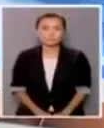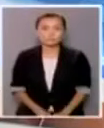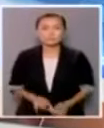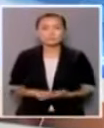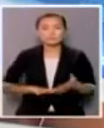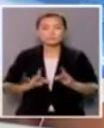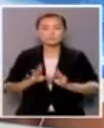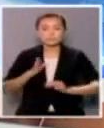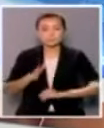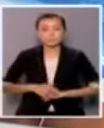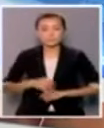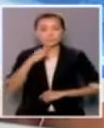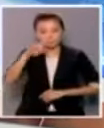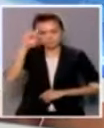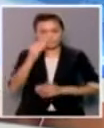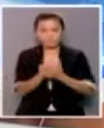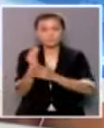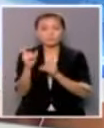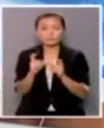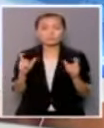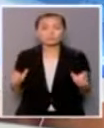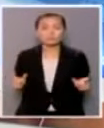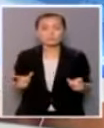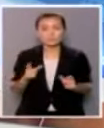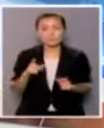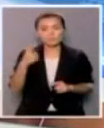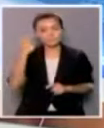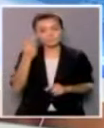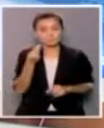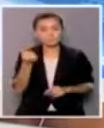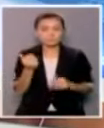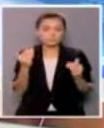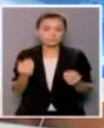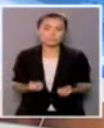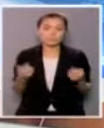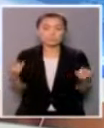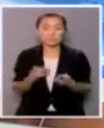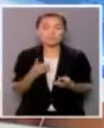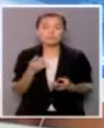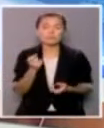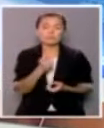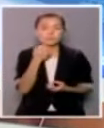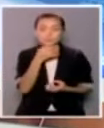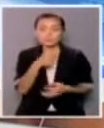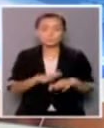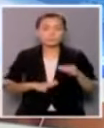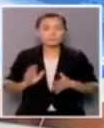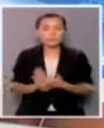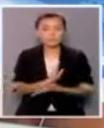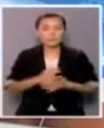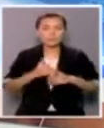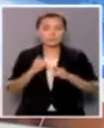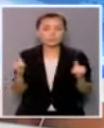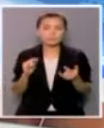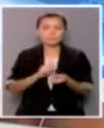Әрі қарай жалғастырамыз. Қазақстанда жоғарғы оқу орындарында білім ақысын төмендету керек. Әрі талапкер қай салада гранттың